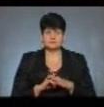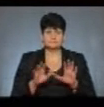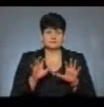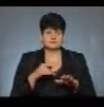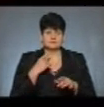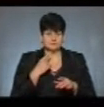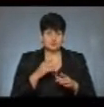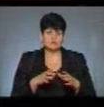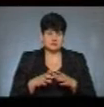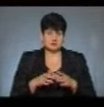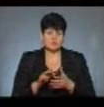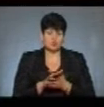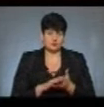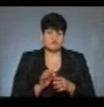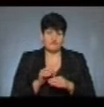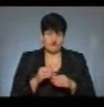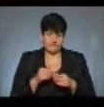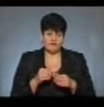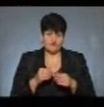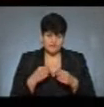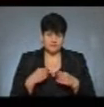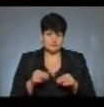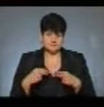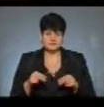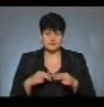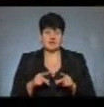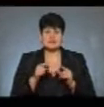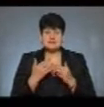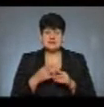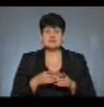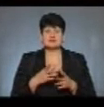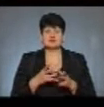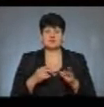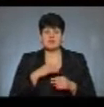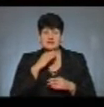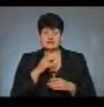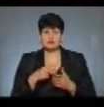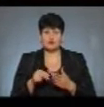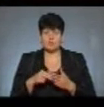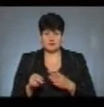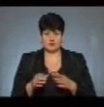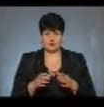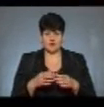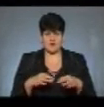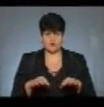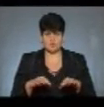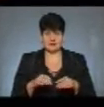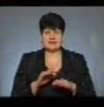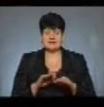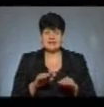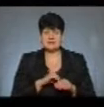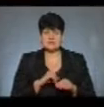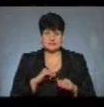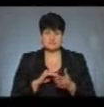продовжують випускати. Їх випустять стільки, щоб вистачило на купівлю автомобіля. Цей диск є дуже унікальний, оскільки діти